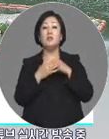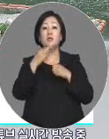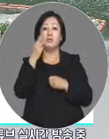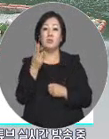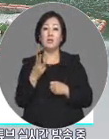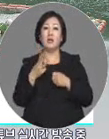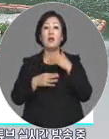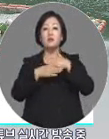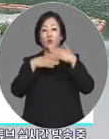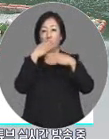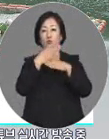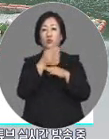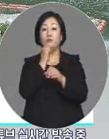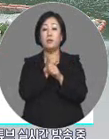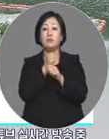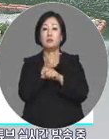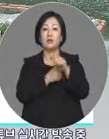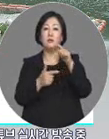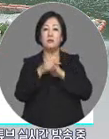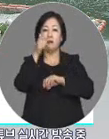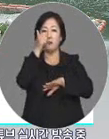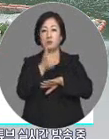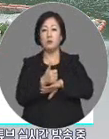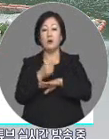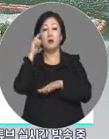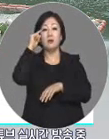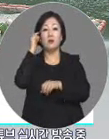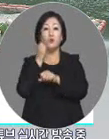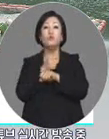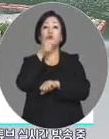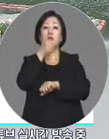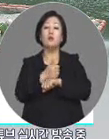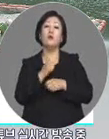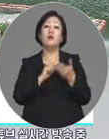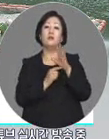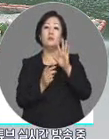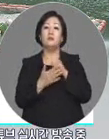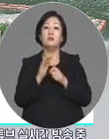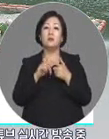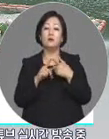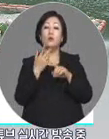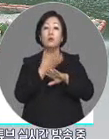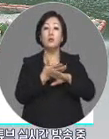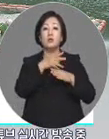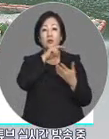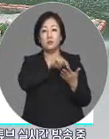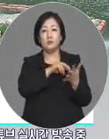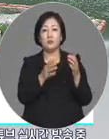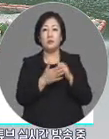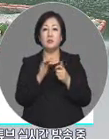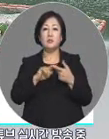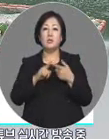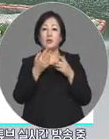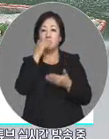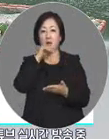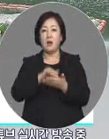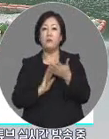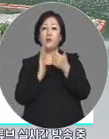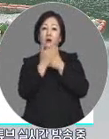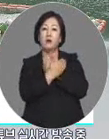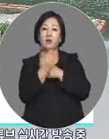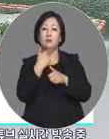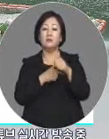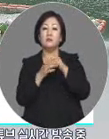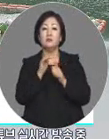설치하는 게 최적이라는 용역 결과가 나왔습니다 이를 두고 한편에선 암각화를 물에서 완전히 건져 내지